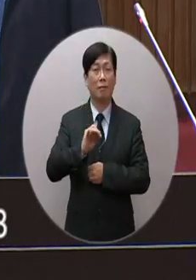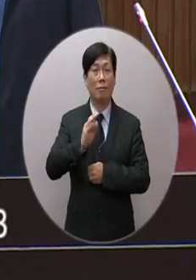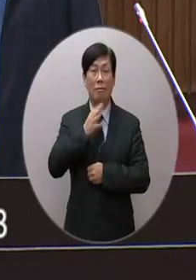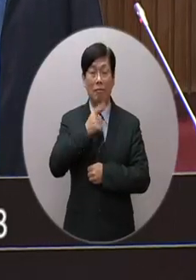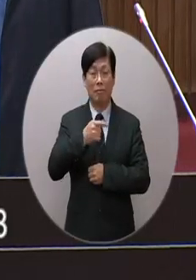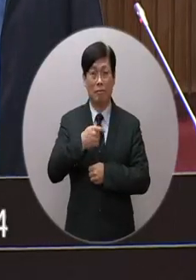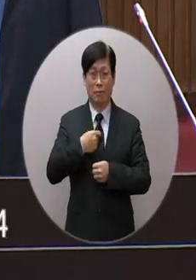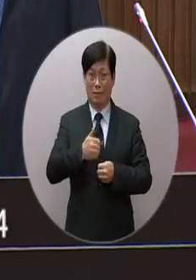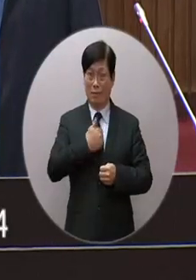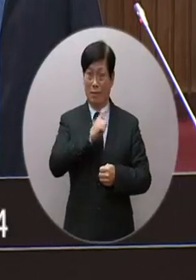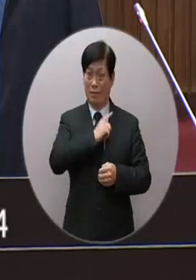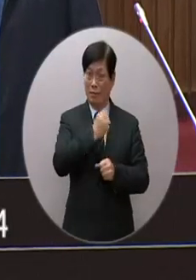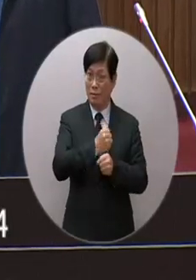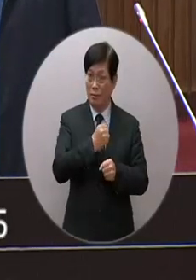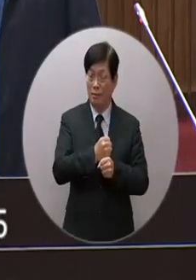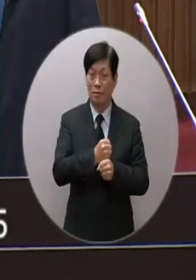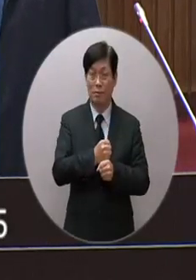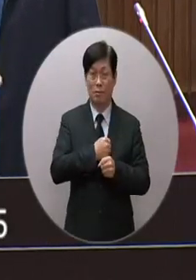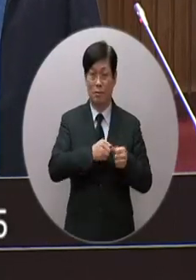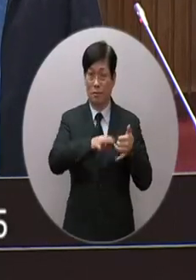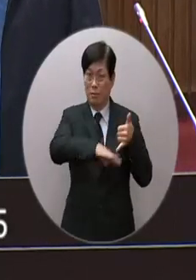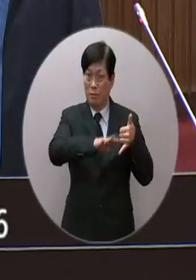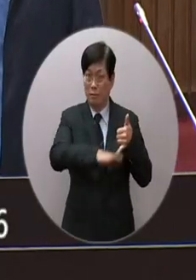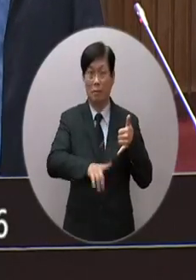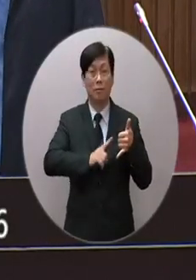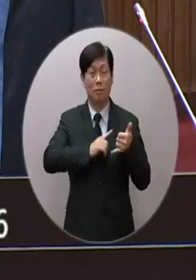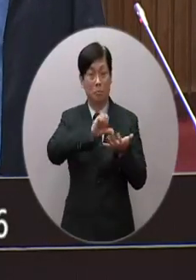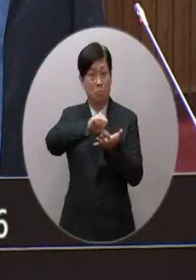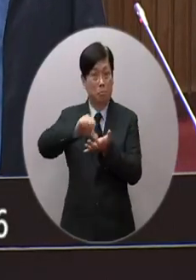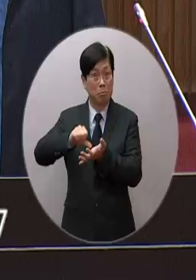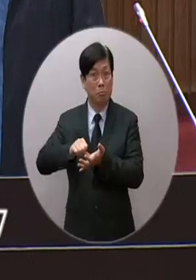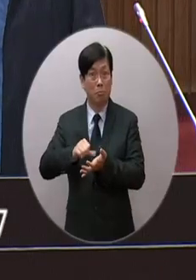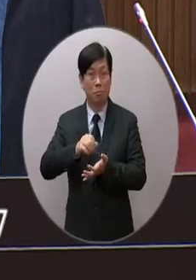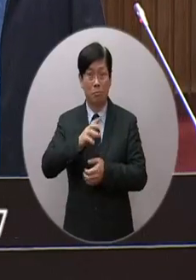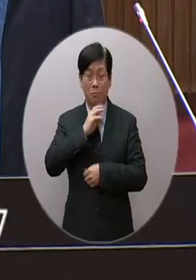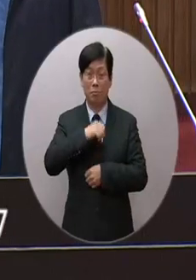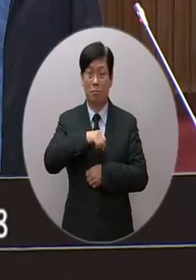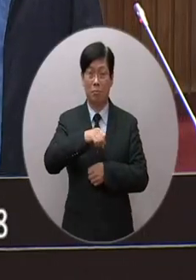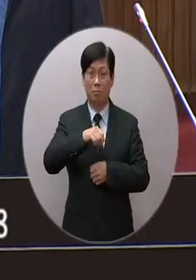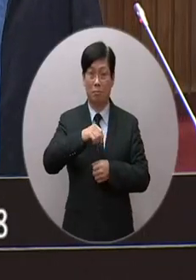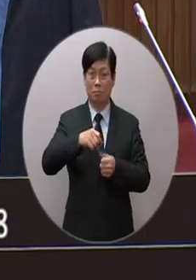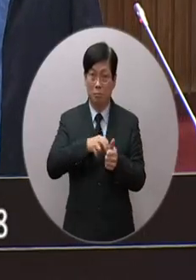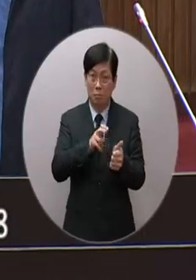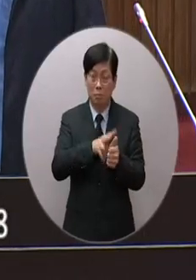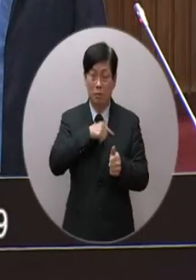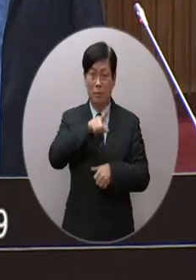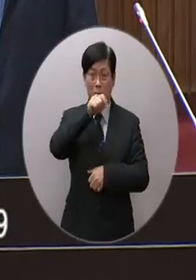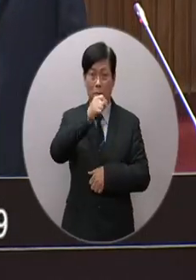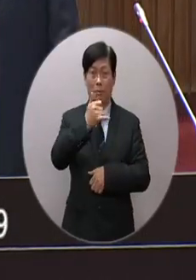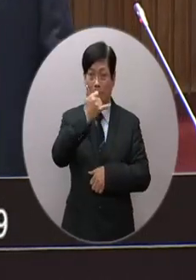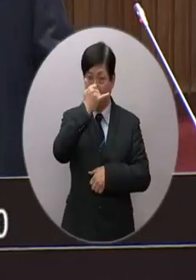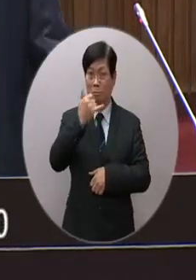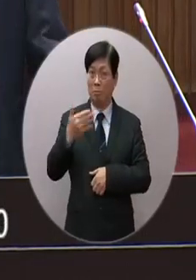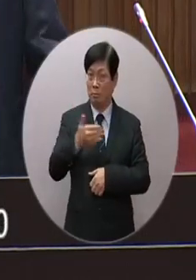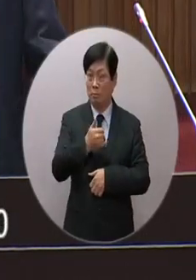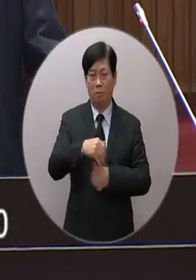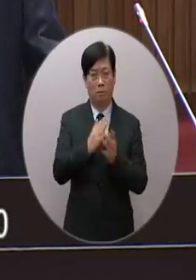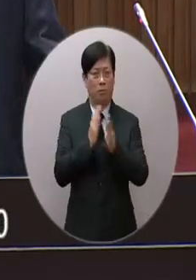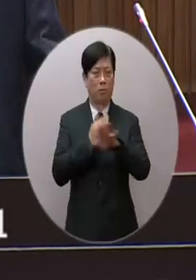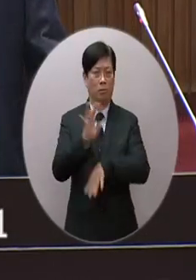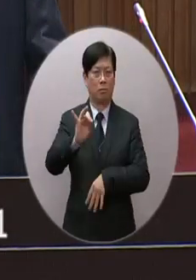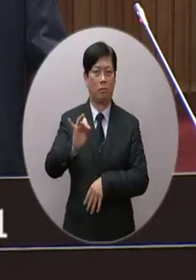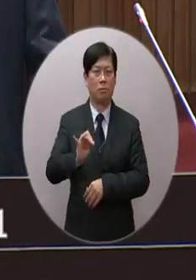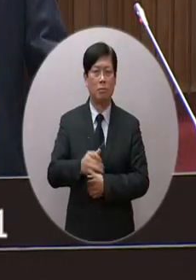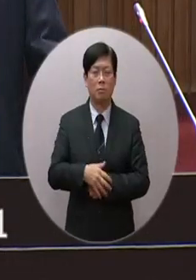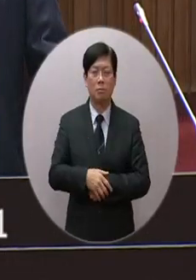咱的生产的，咱中南北部生产的鸡肉、猪肉、淡水鱼，拢超过